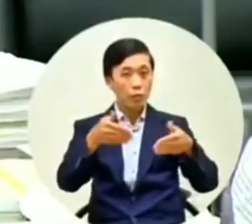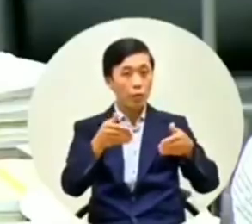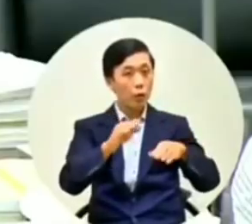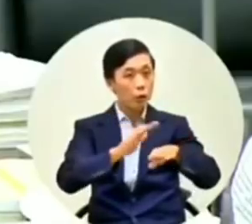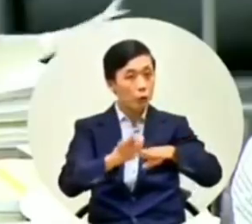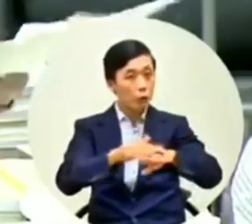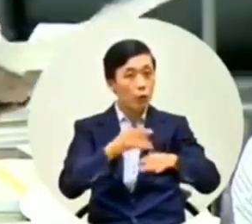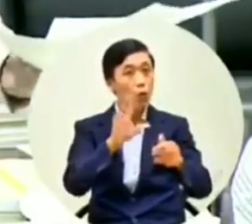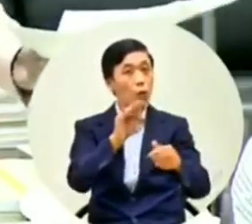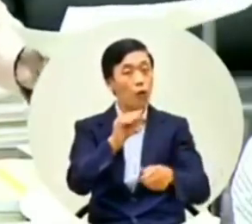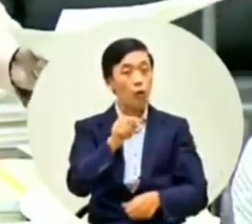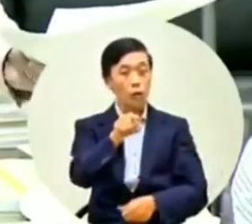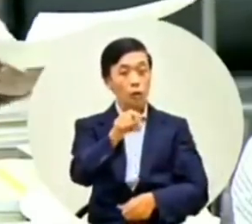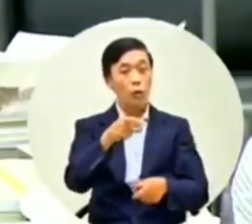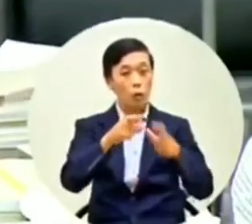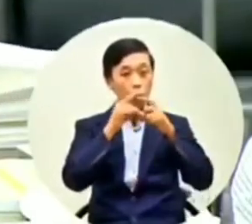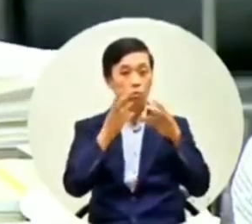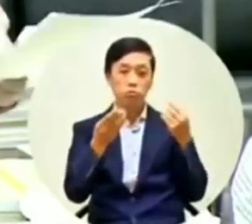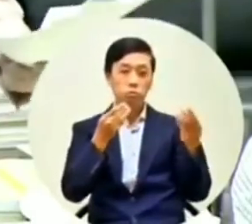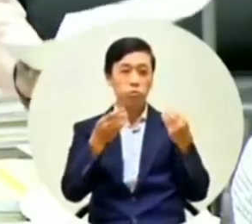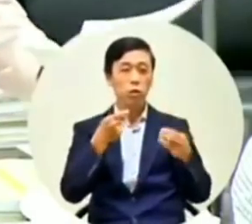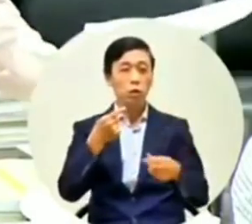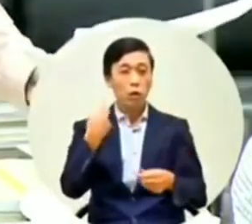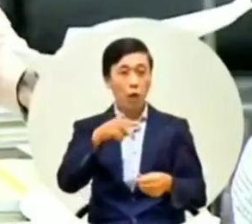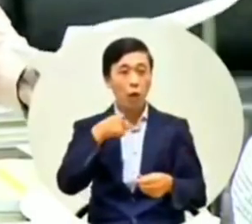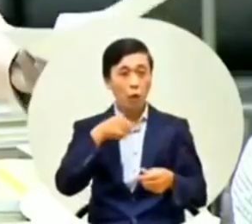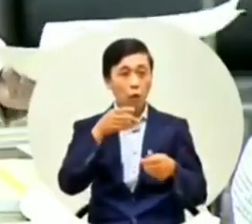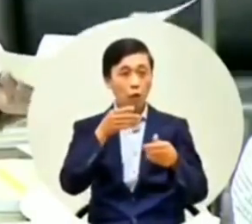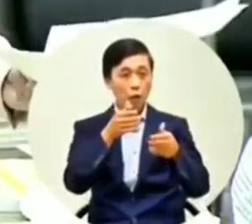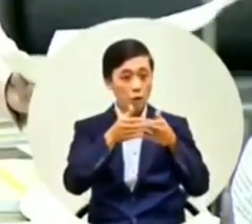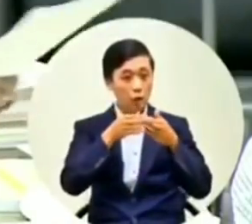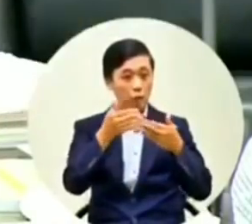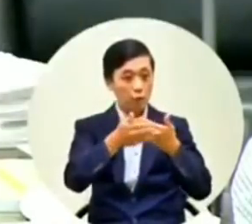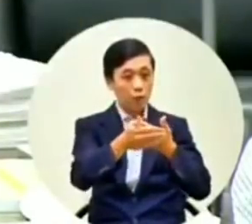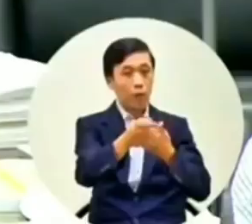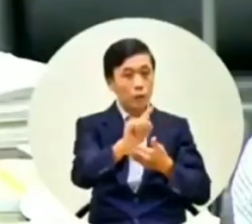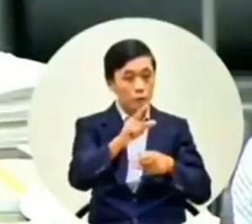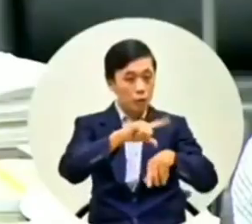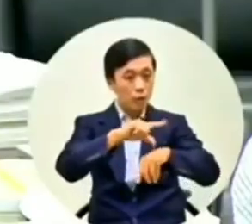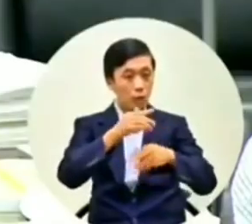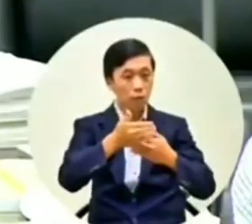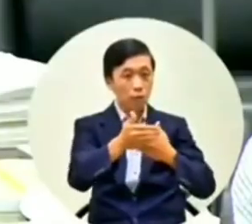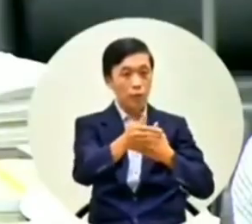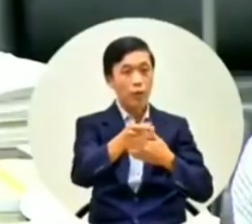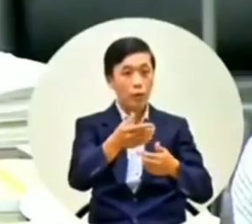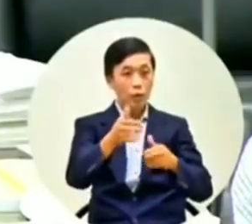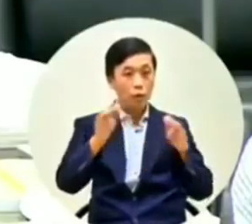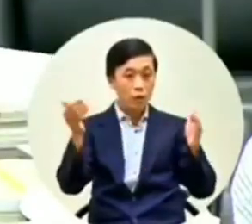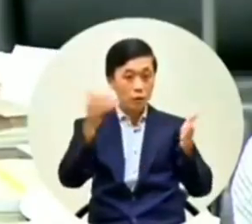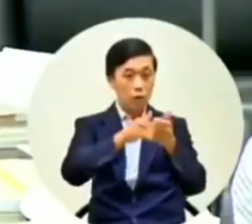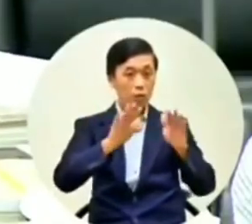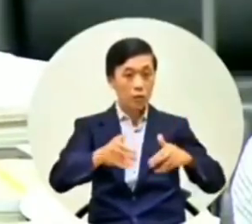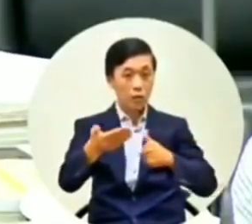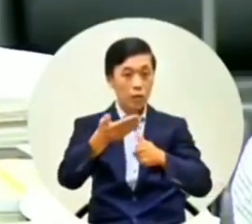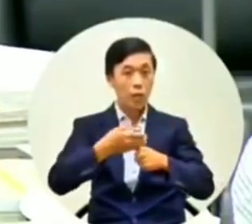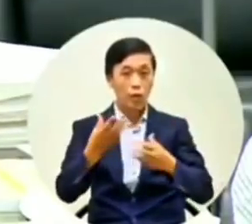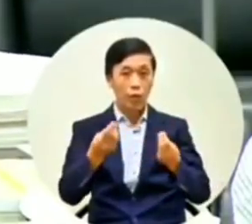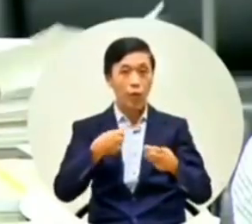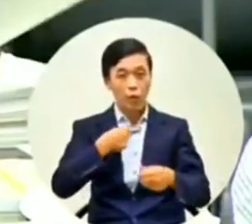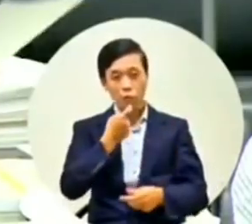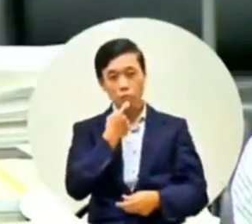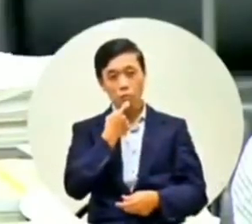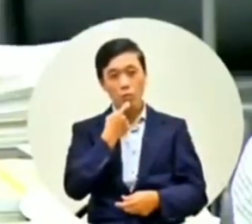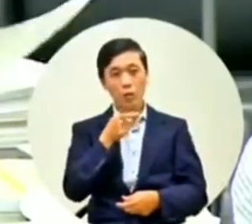有没有？好、哦，你回答的不清不楚，然后我要一份期程表，到现在也没有给本席，这让我非常的怀疑说。